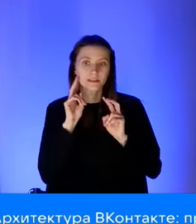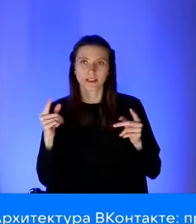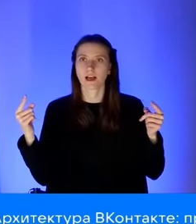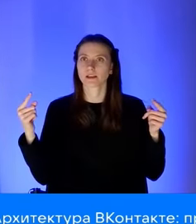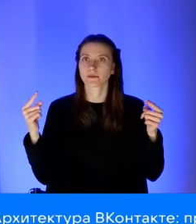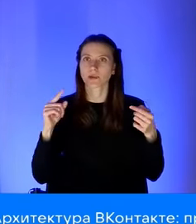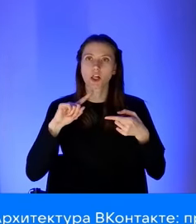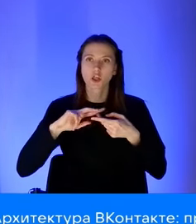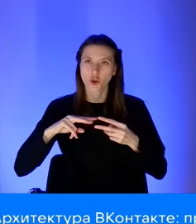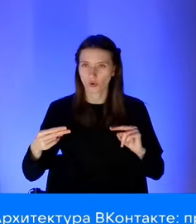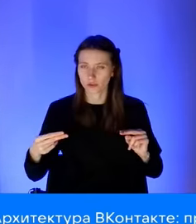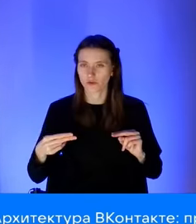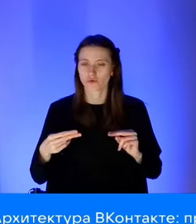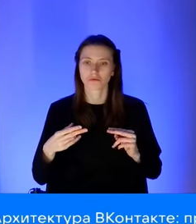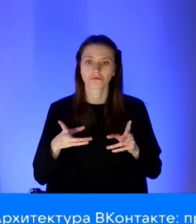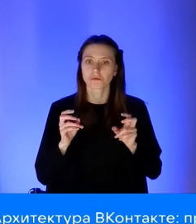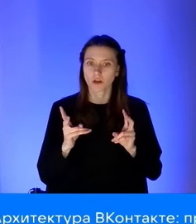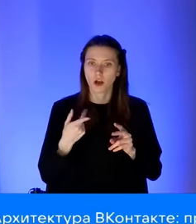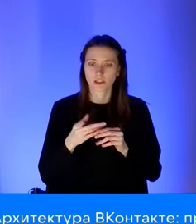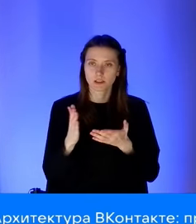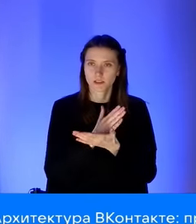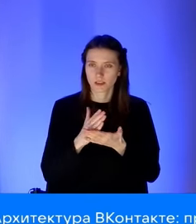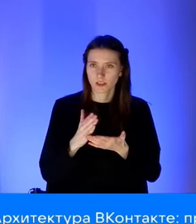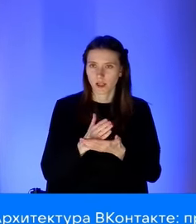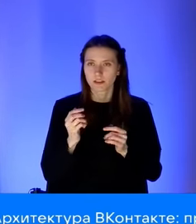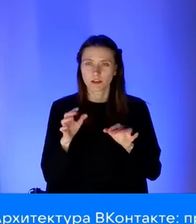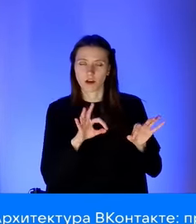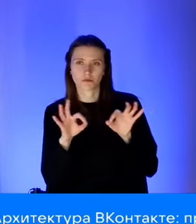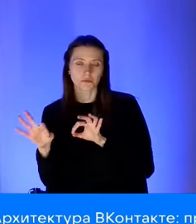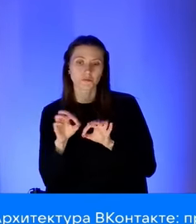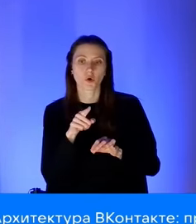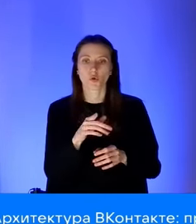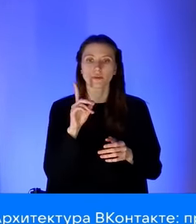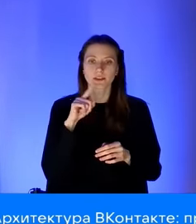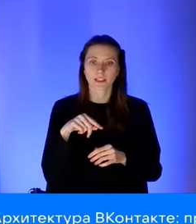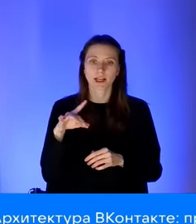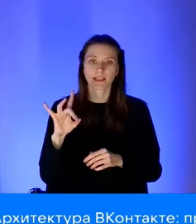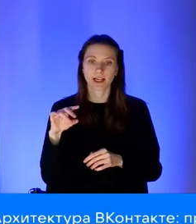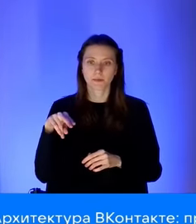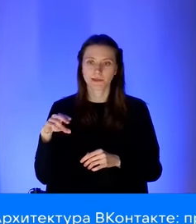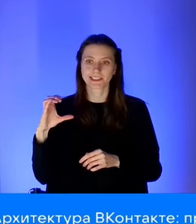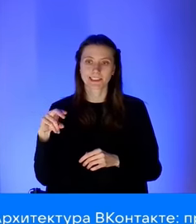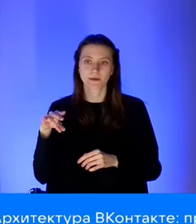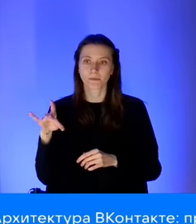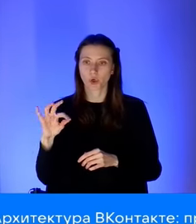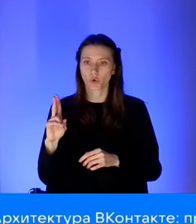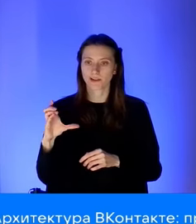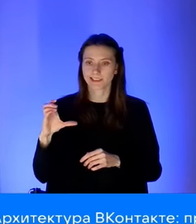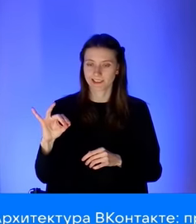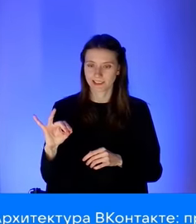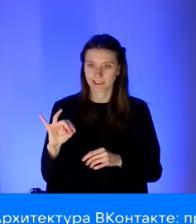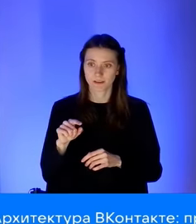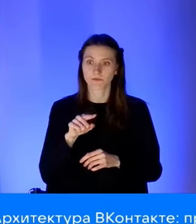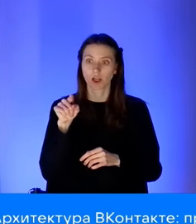какой запрос пойдёт на определённый ша об этом знает rpc Proxy некоторый служебный компонент который как мы